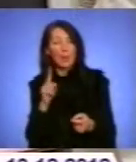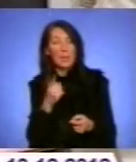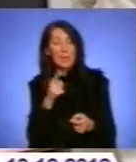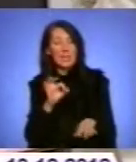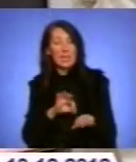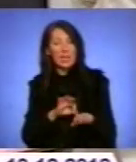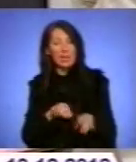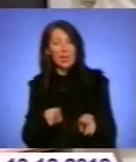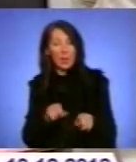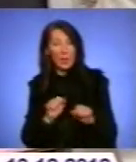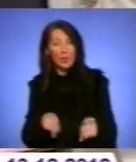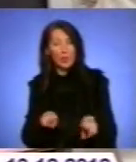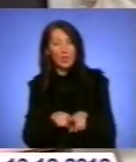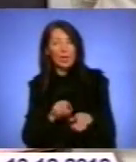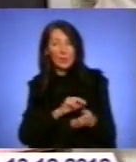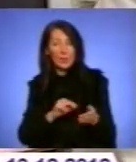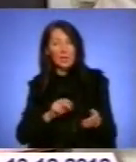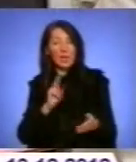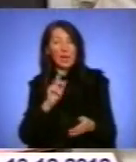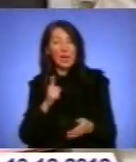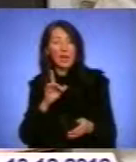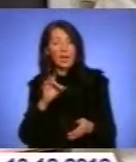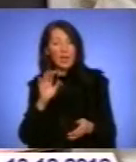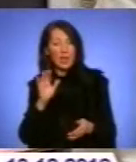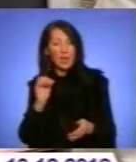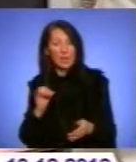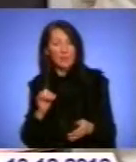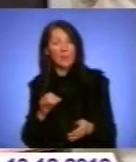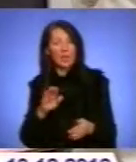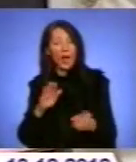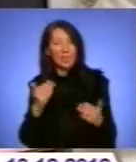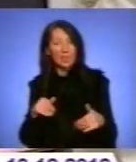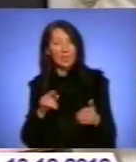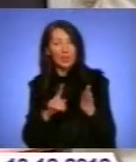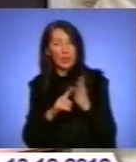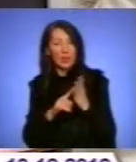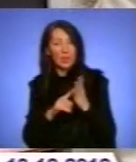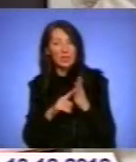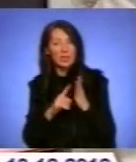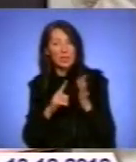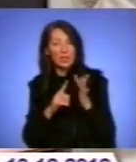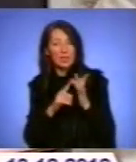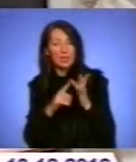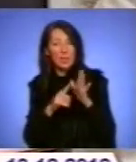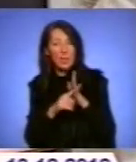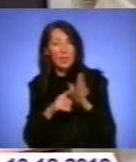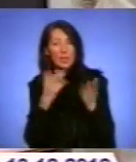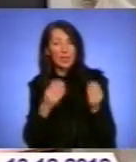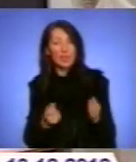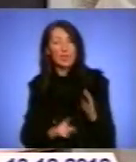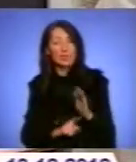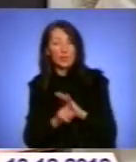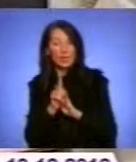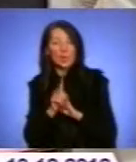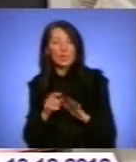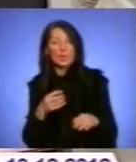первинні можуть так і стояти, ГРВІ, а вже на 4-5 день появляється характерна висипка. Висипка